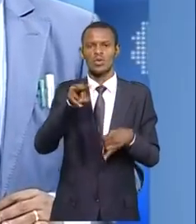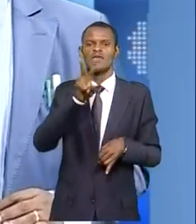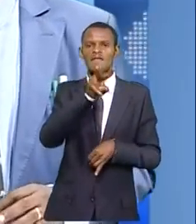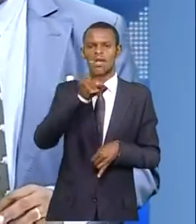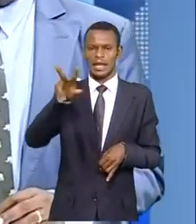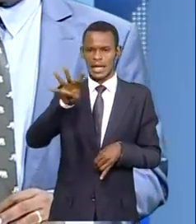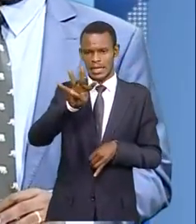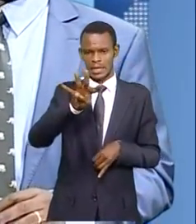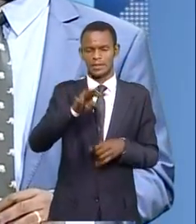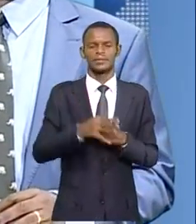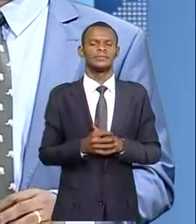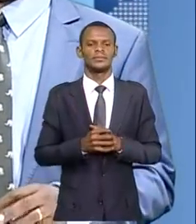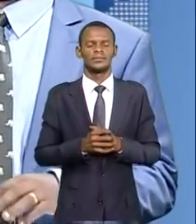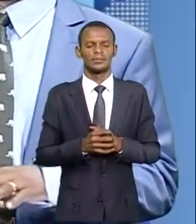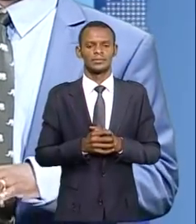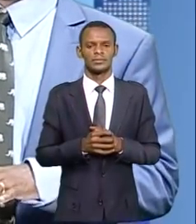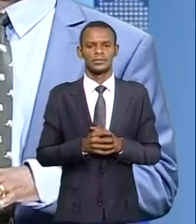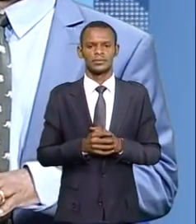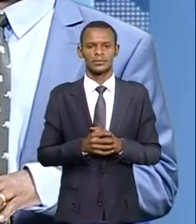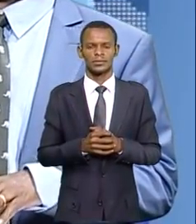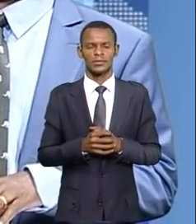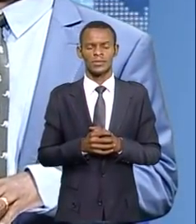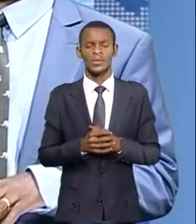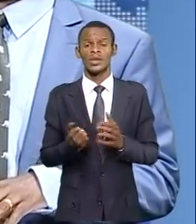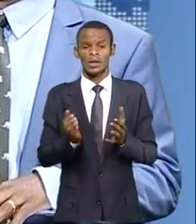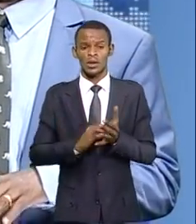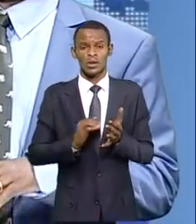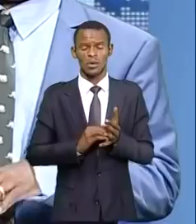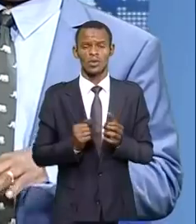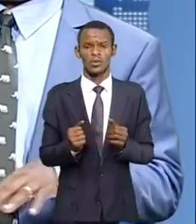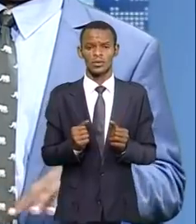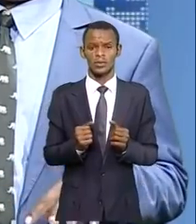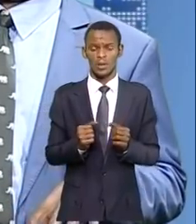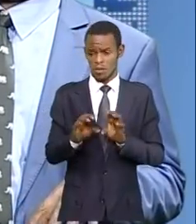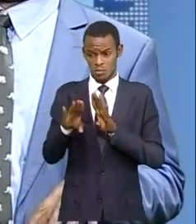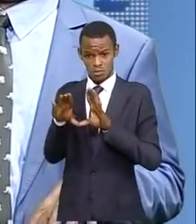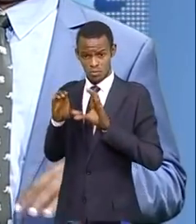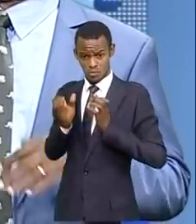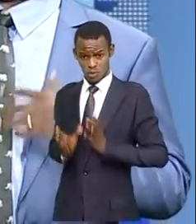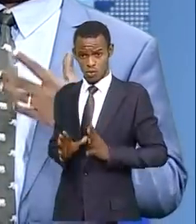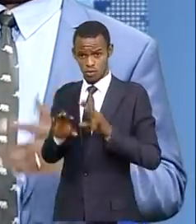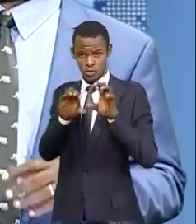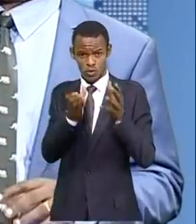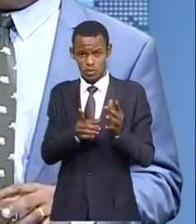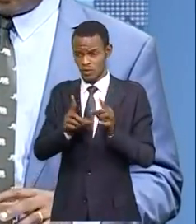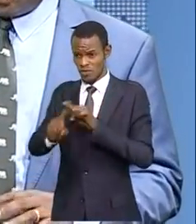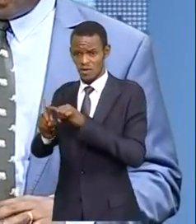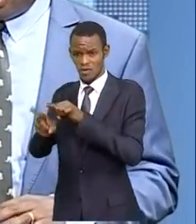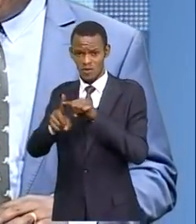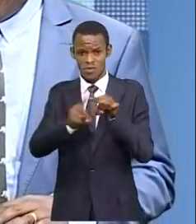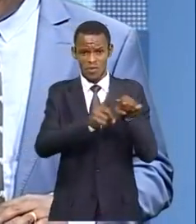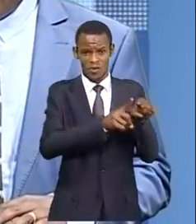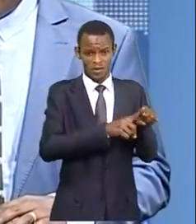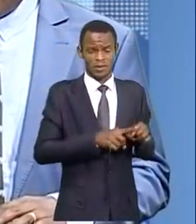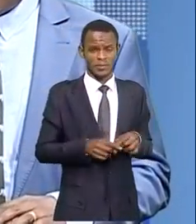évidemment delà de ça les les commissions ont travaillé pendant l'intersession c'est comme si on veut continuer